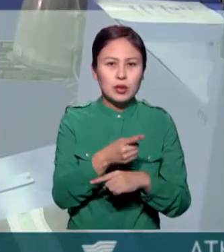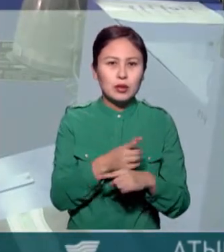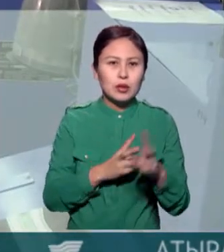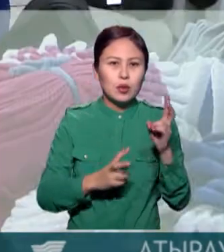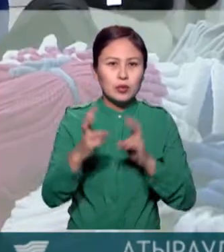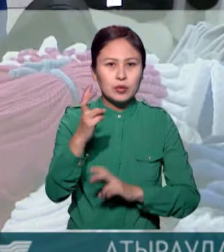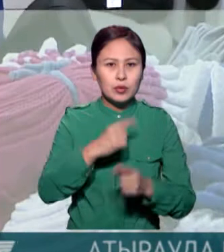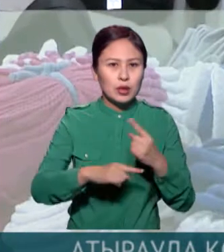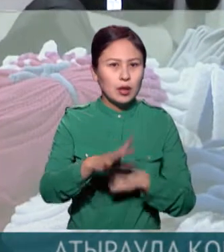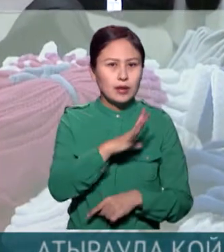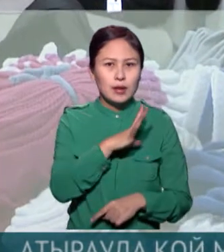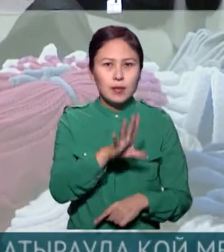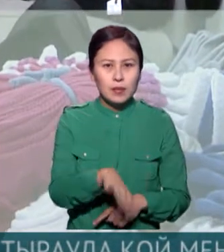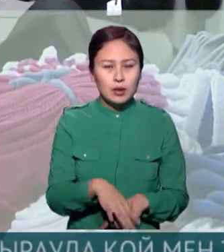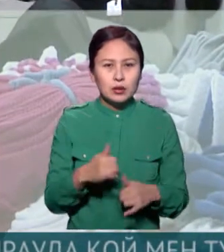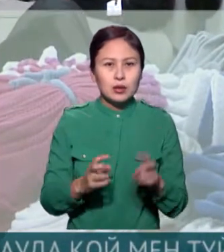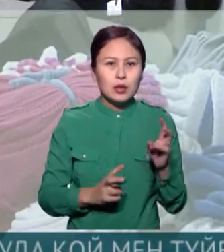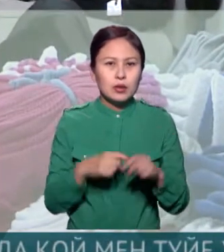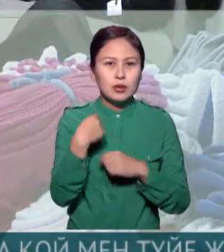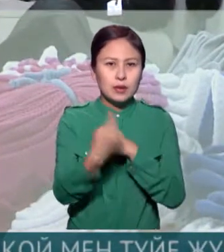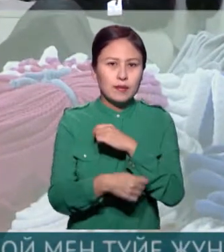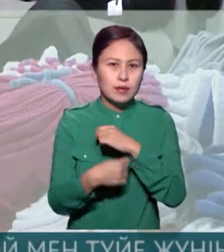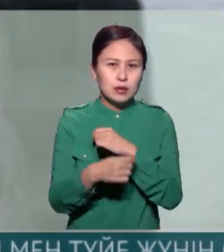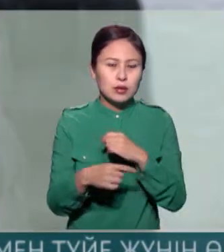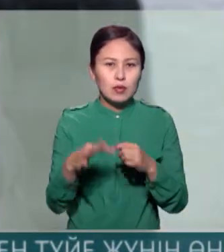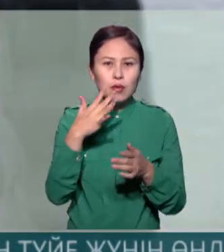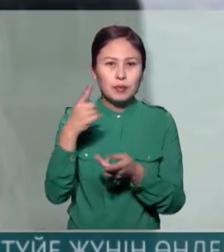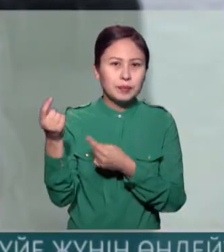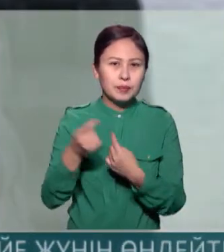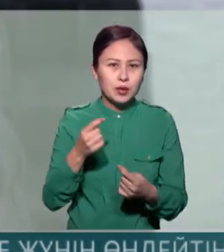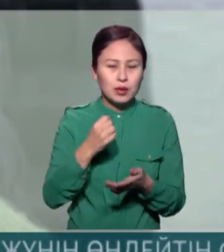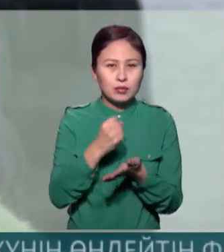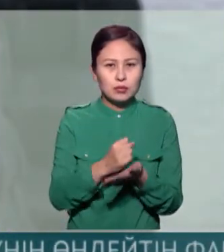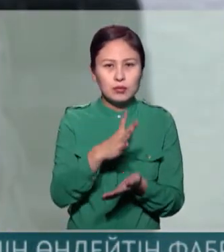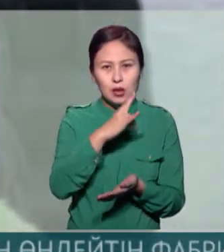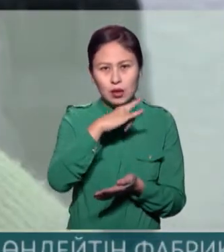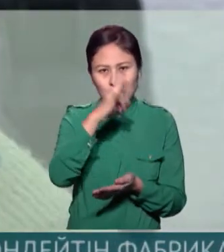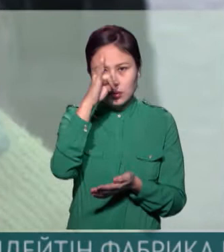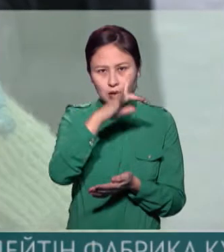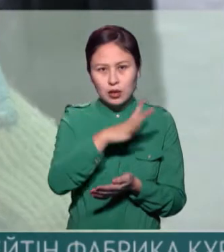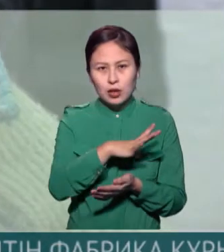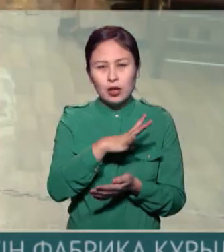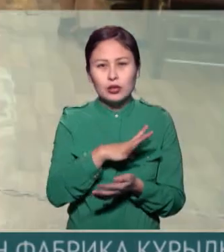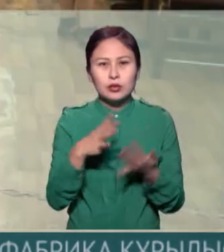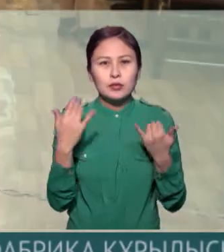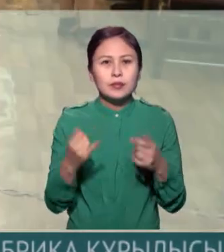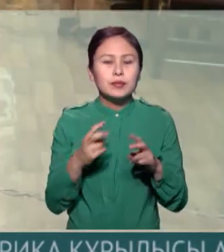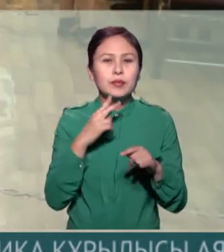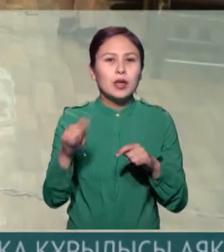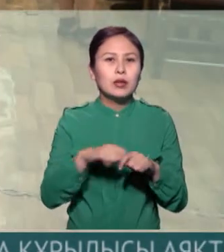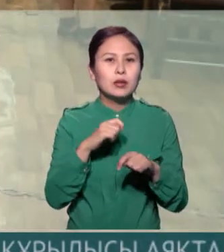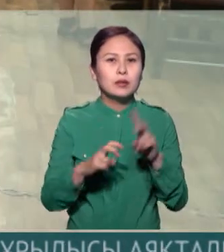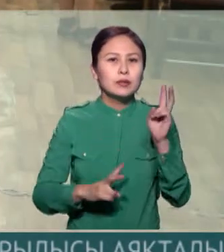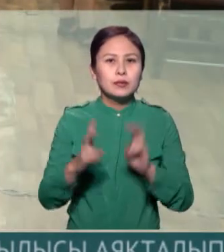өндірісімен айналыспаған анықталған. Анығында тауарды сырттан тасып, отандық өнім ретінде саудалаған. Қазір заңды бұзған кәсіпорындарға